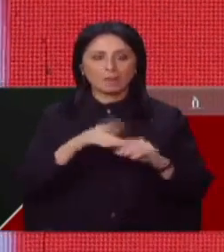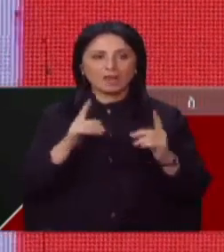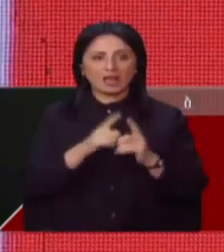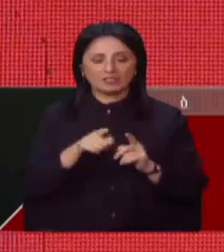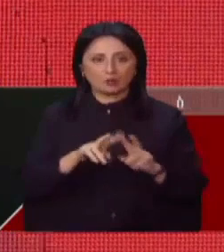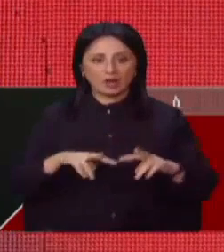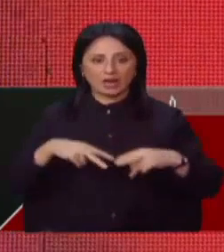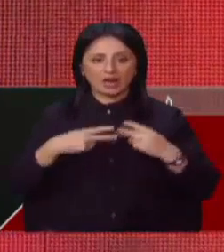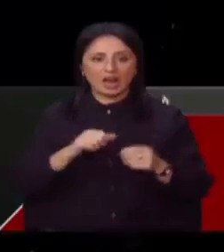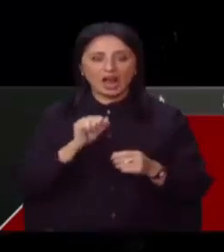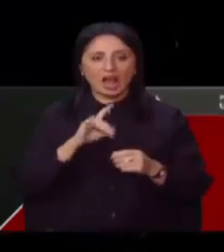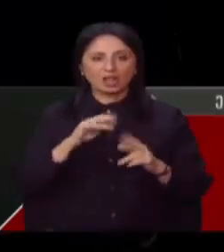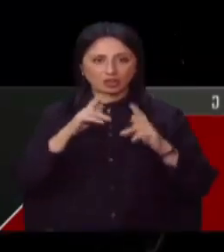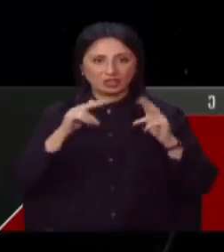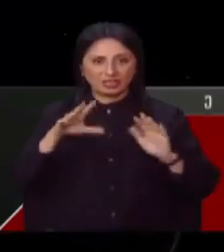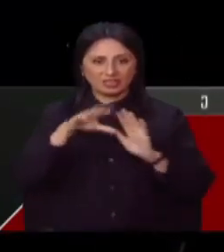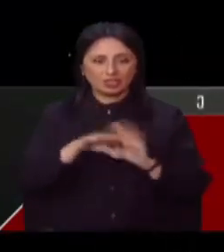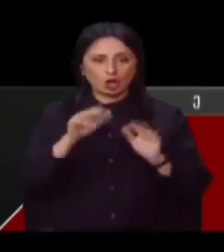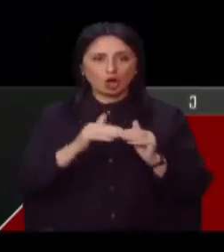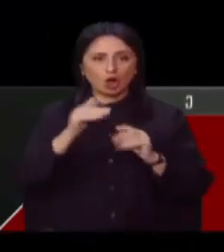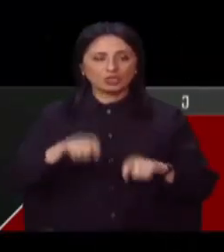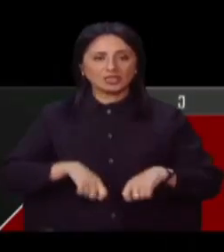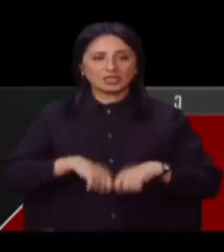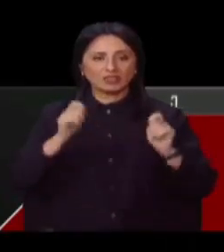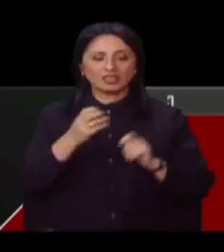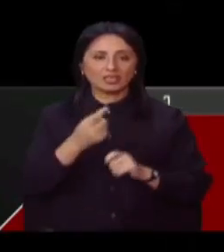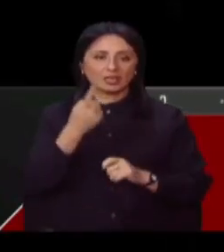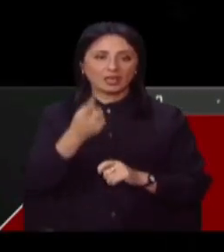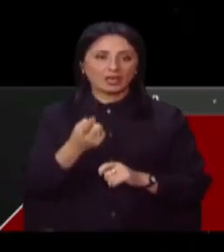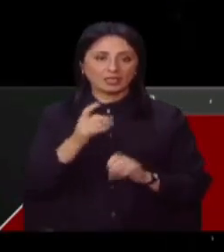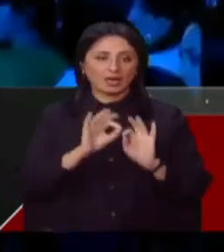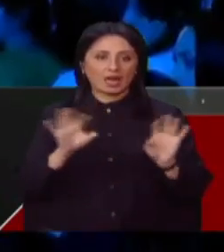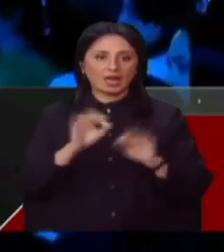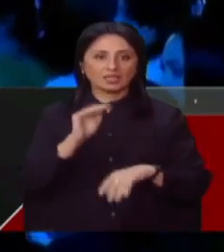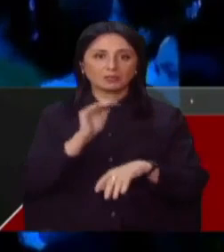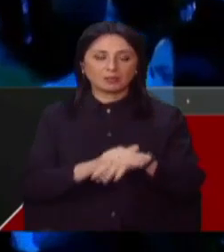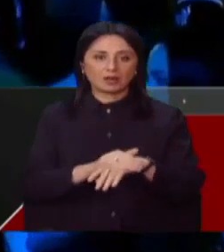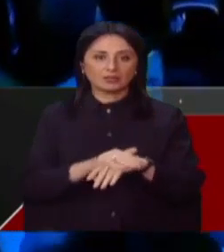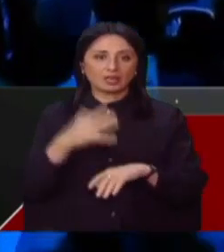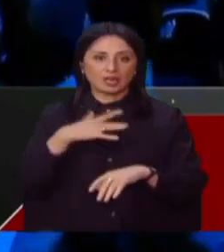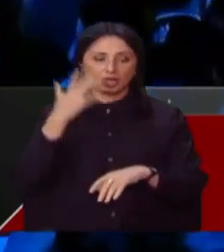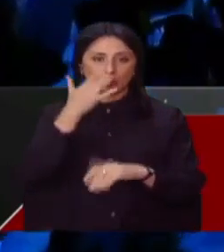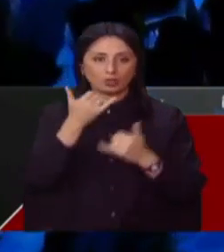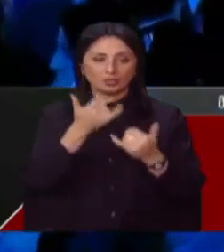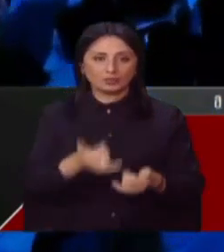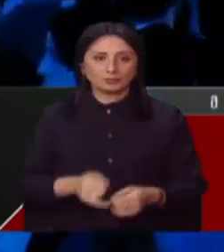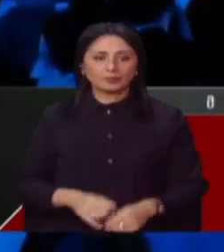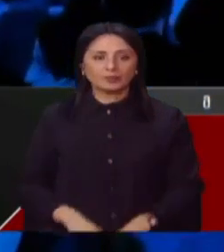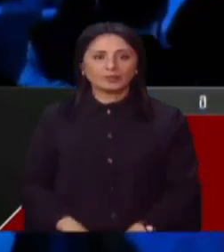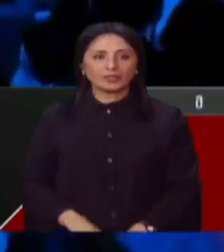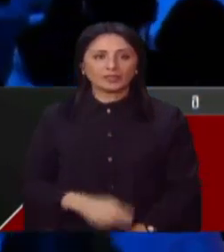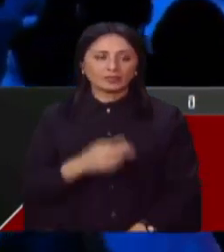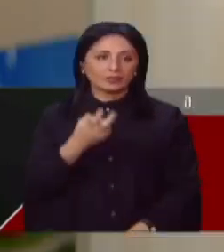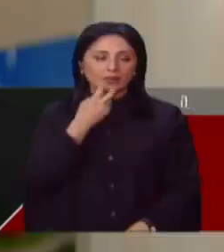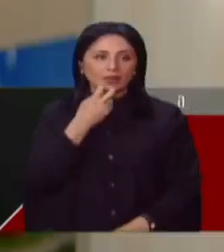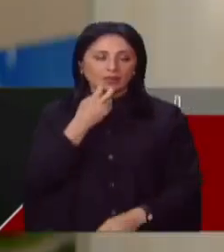პლატფორმად გარდაქმნას ათონელის რეზიდენცია კონსტიტუციის დარღვევის კიდევ ერთი გაცხადებული ფაქტია ქართული ოცნებისთვის. რაგი